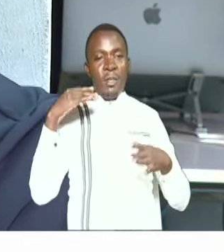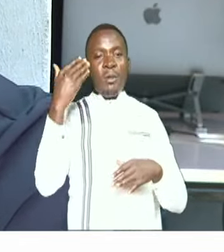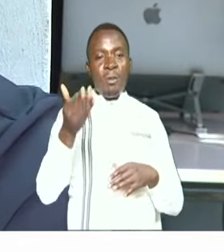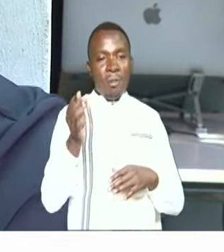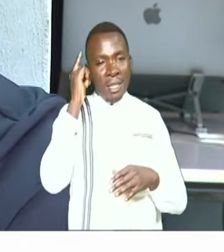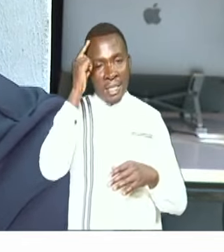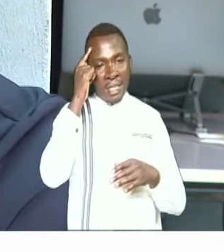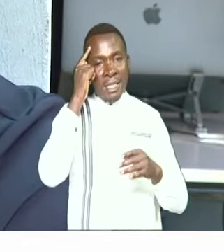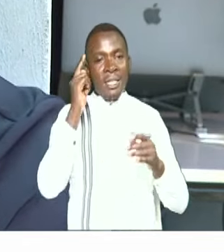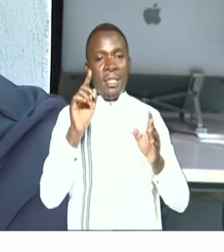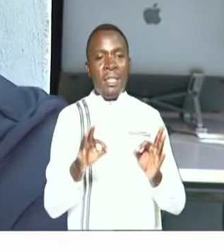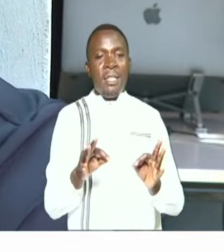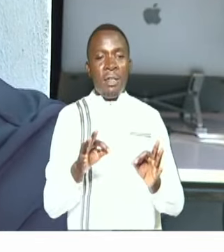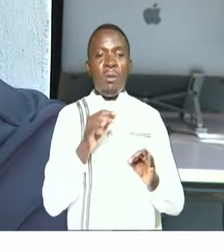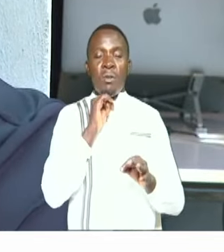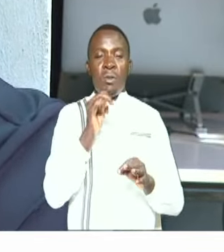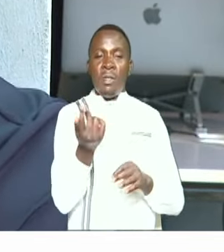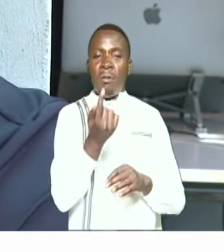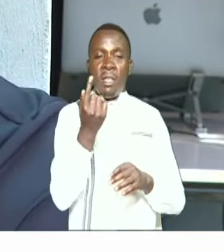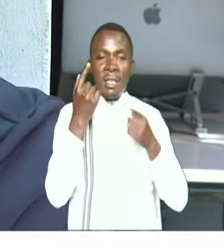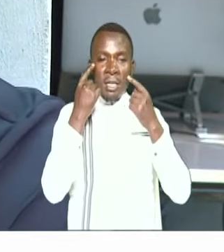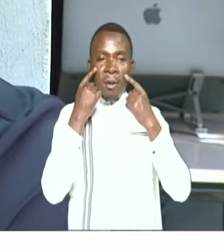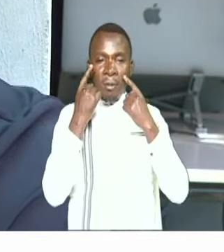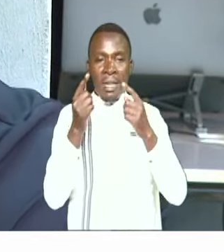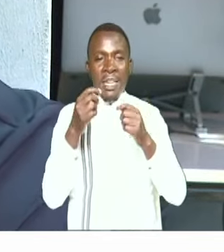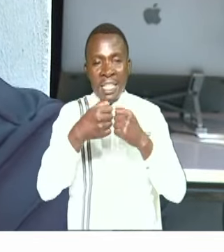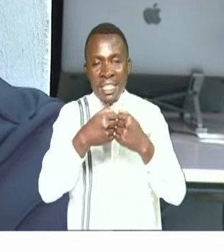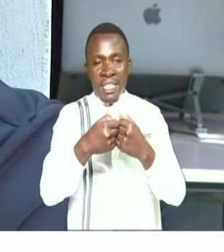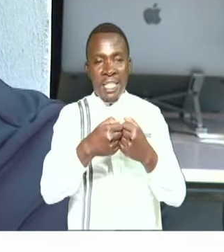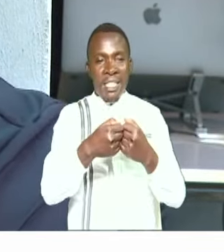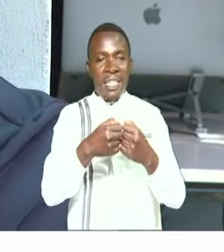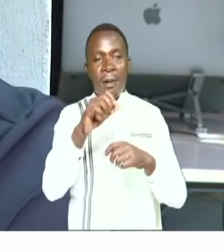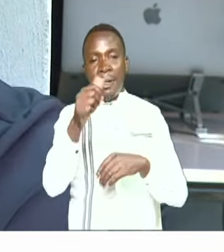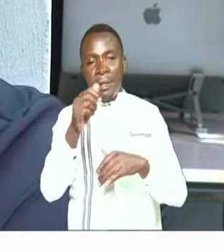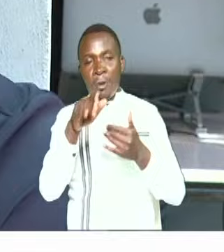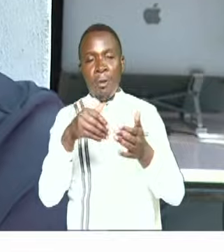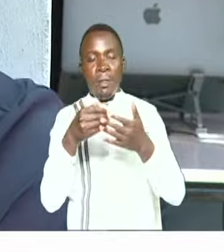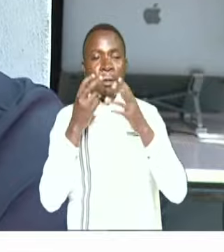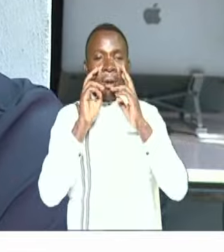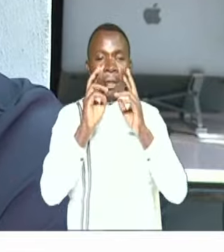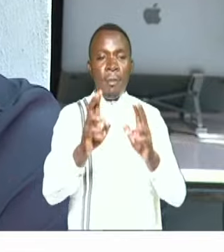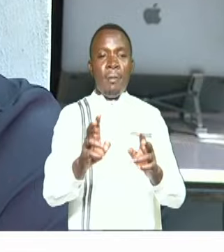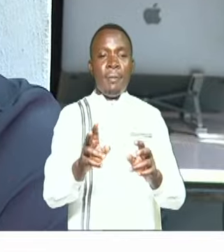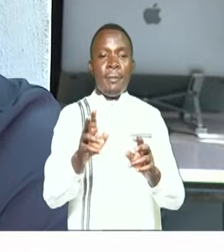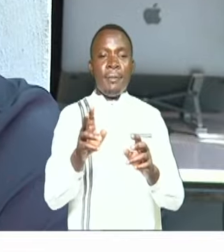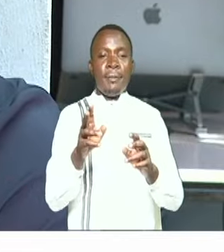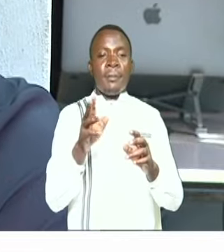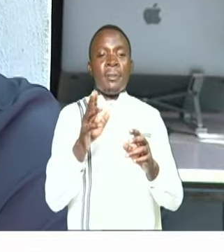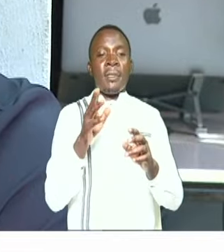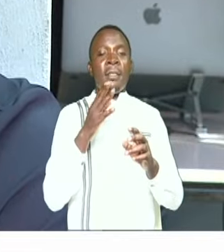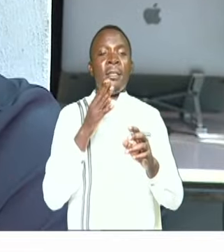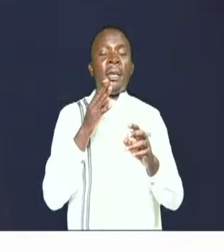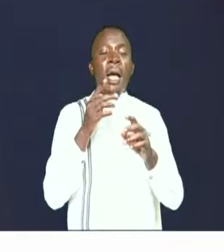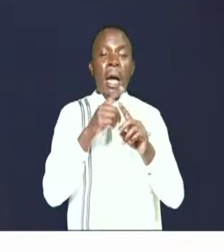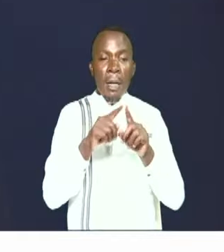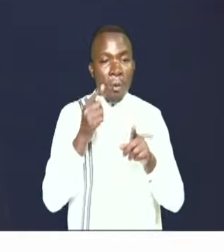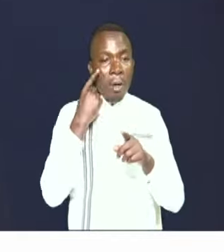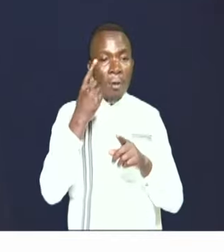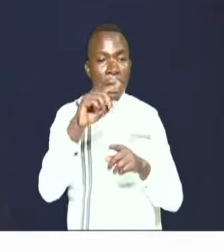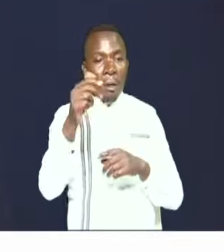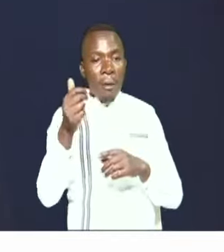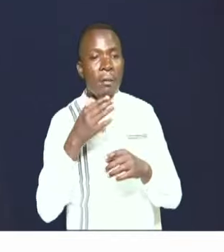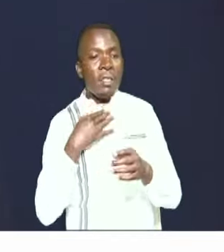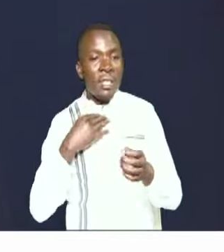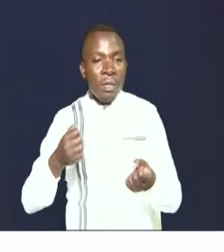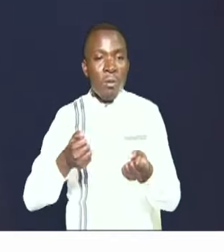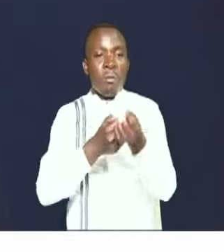ibintu atari wenyine wabibonaga ibibazo abandi bose babibona kandi barumva bashaka no gushyigikira kugira ngo umushinga wawe ukomeze